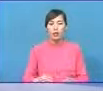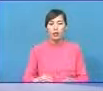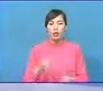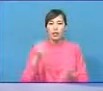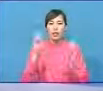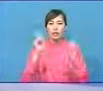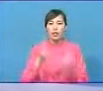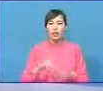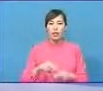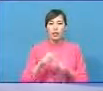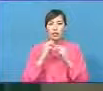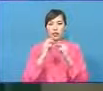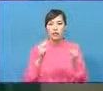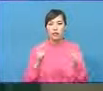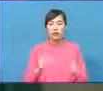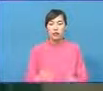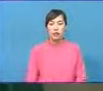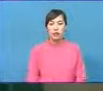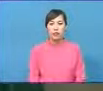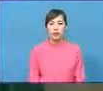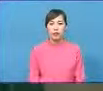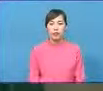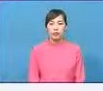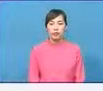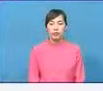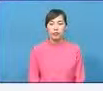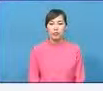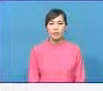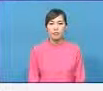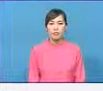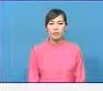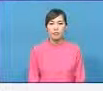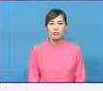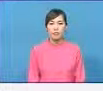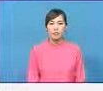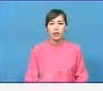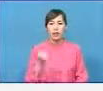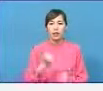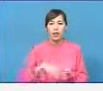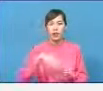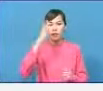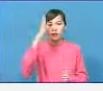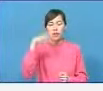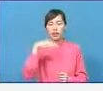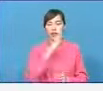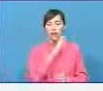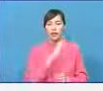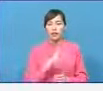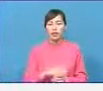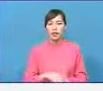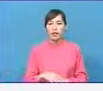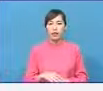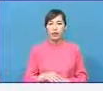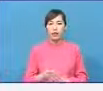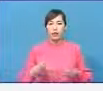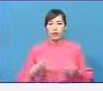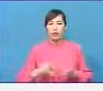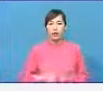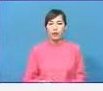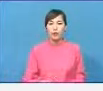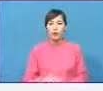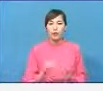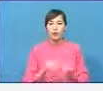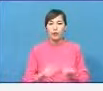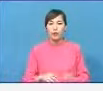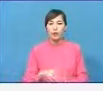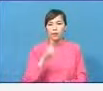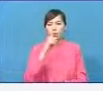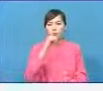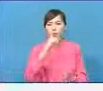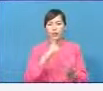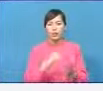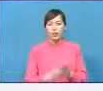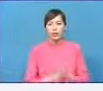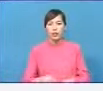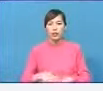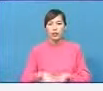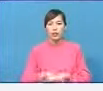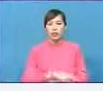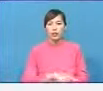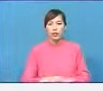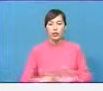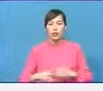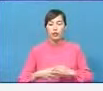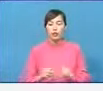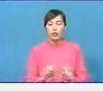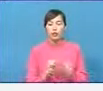тарту етті. Әр атана дүниеге келген жас нәрестеден үлкен үміт күтеді. Болашақта елін, жерін